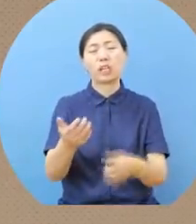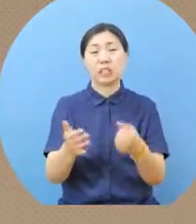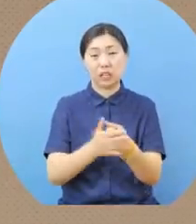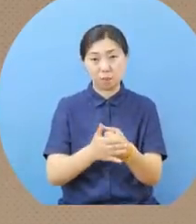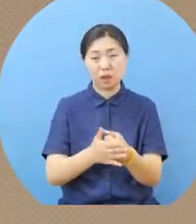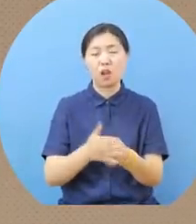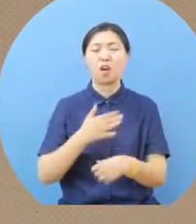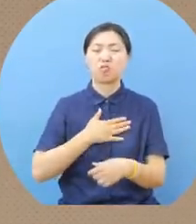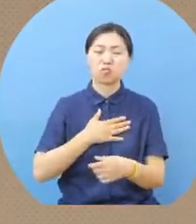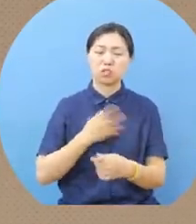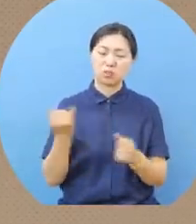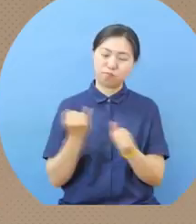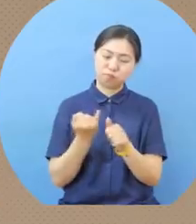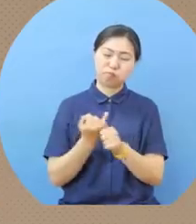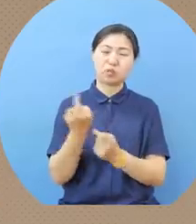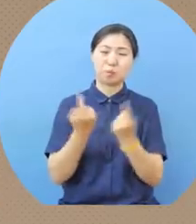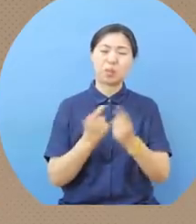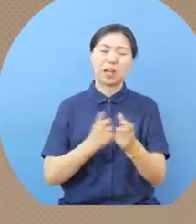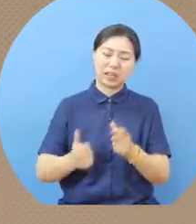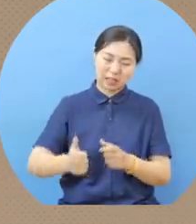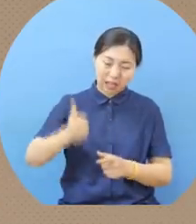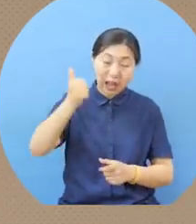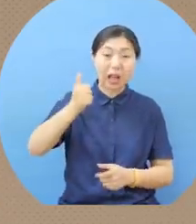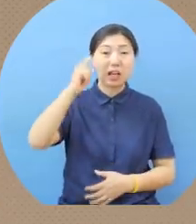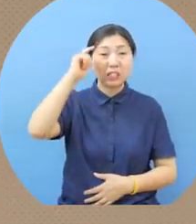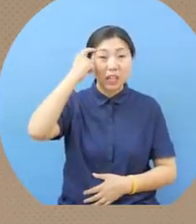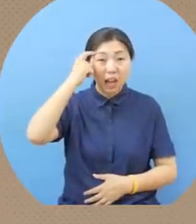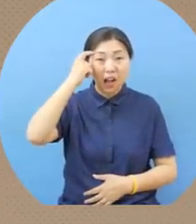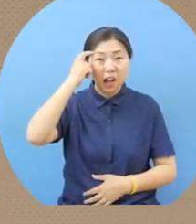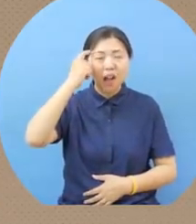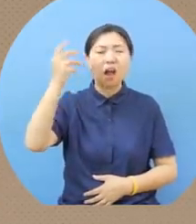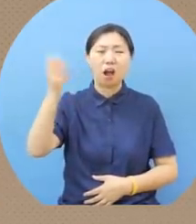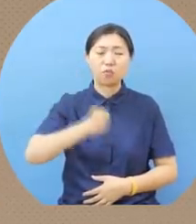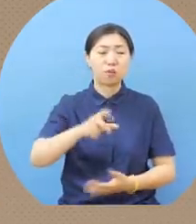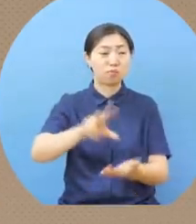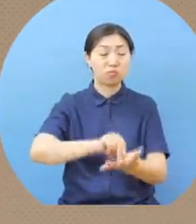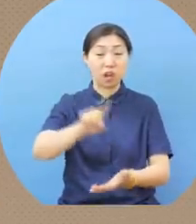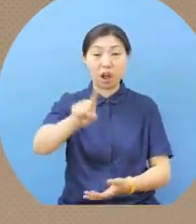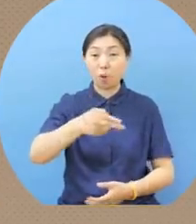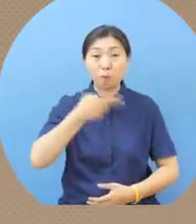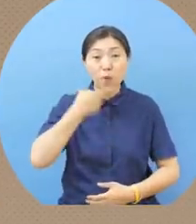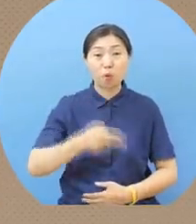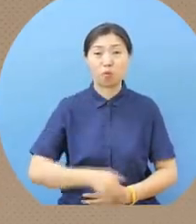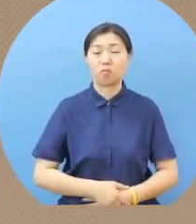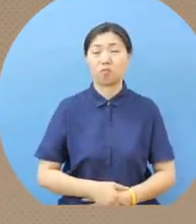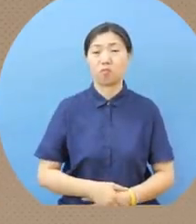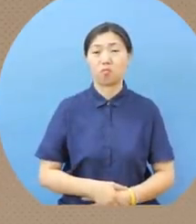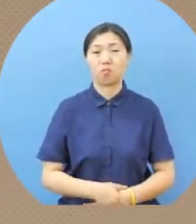드렸다 그래도 우리 밭 않았다 어린애들이 이렇게 해서 막 문제 돕자